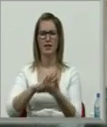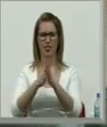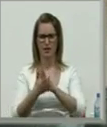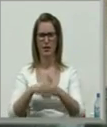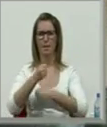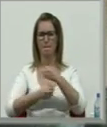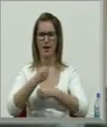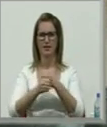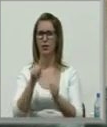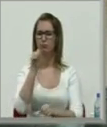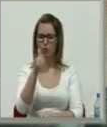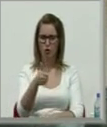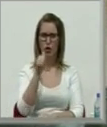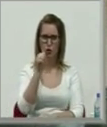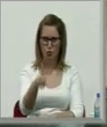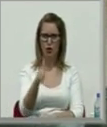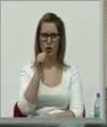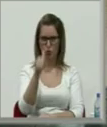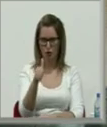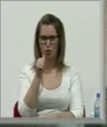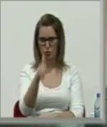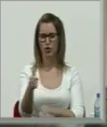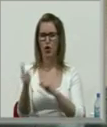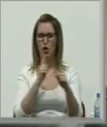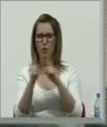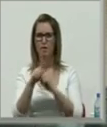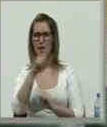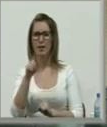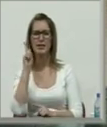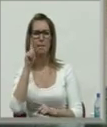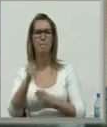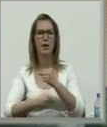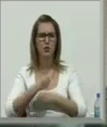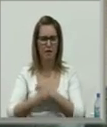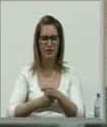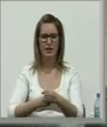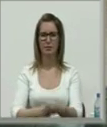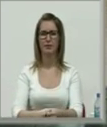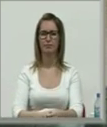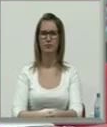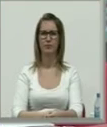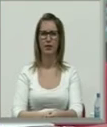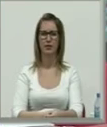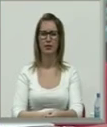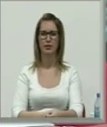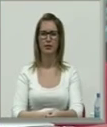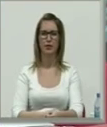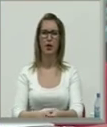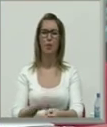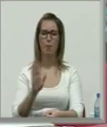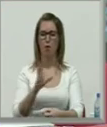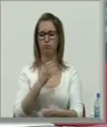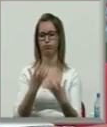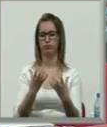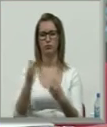Codziennie niemal rozmawiamy z pracodawcami po to, żeby zrozumieć, co blokuje ich dalszy